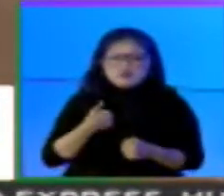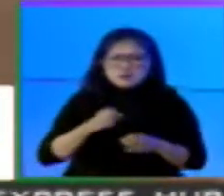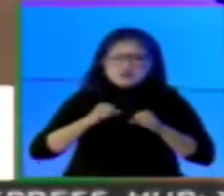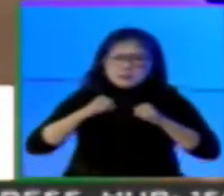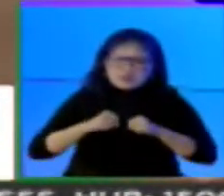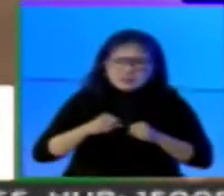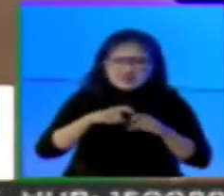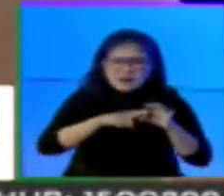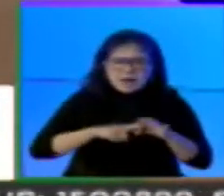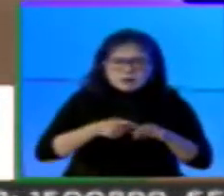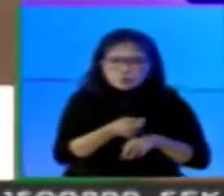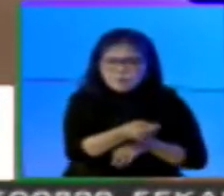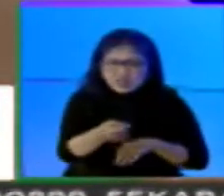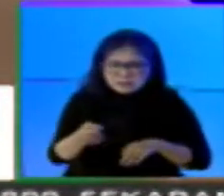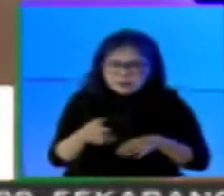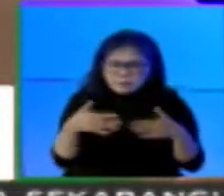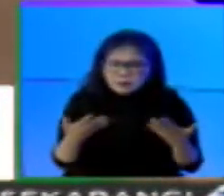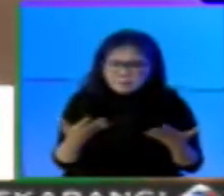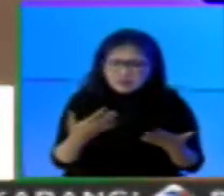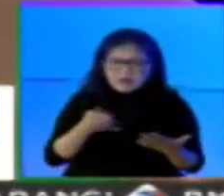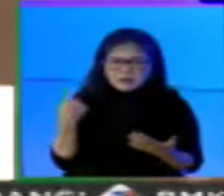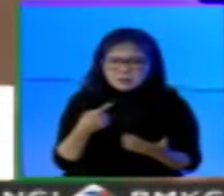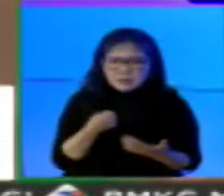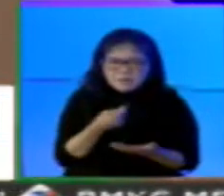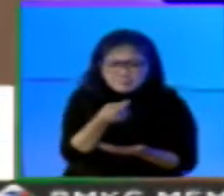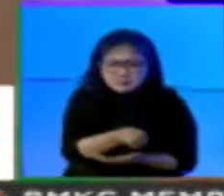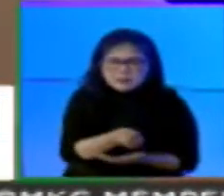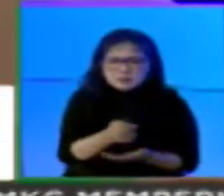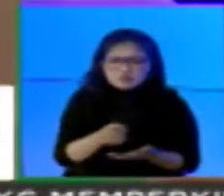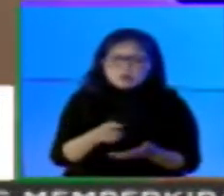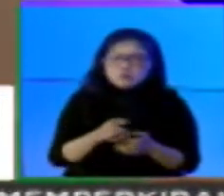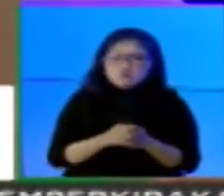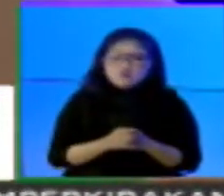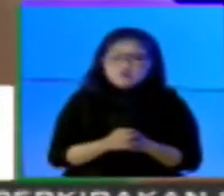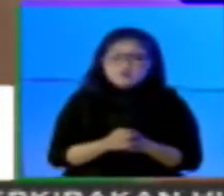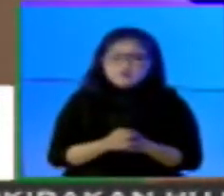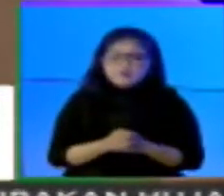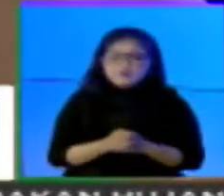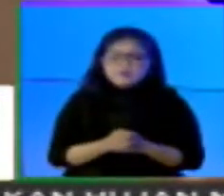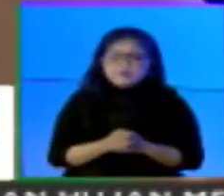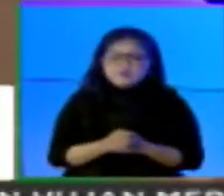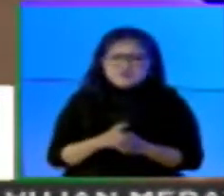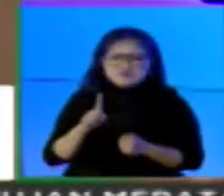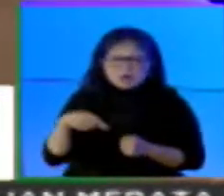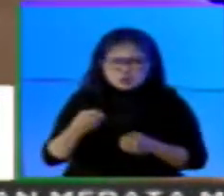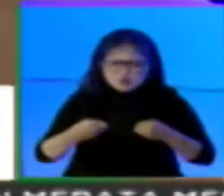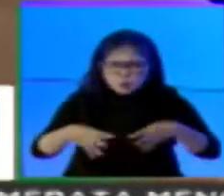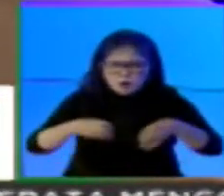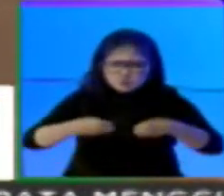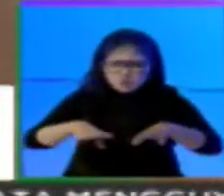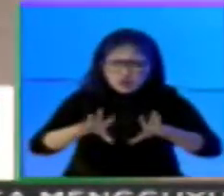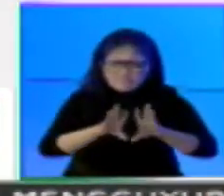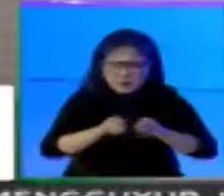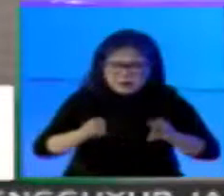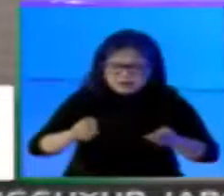dia pakai ini, kan dia keberatannya apa kalau nggak pakai itu? Pasti kita kan kebabasah ya ini, pasti kan ya kesadaran